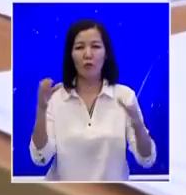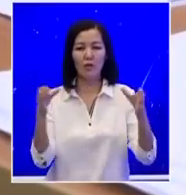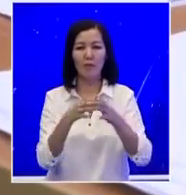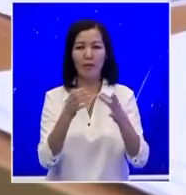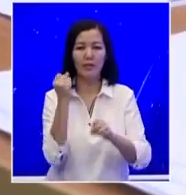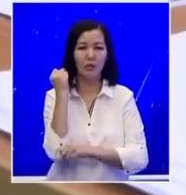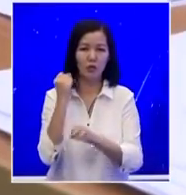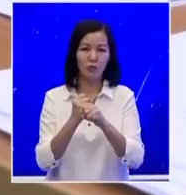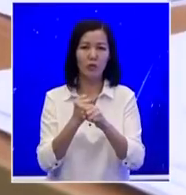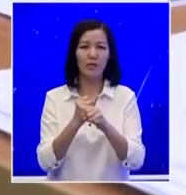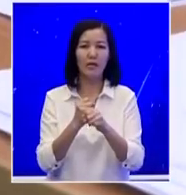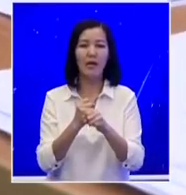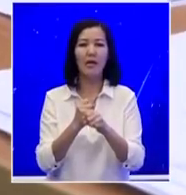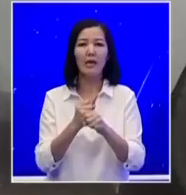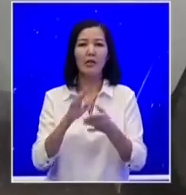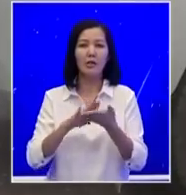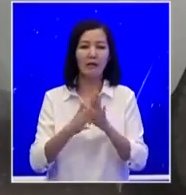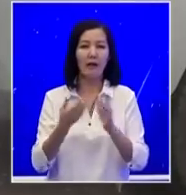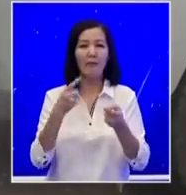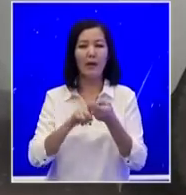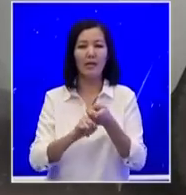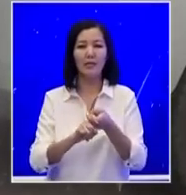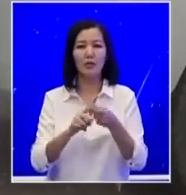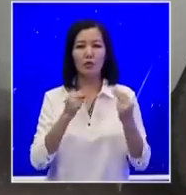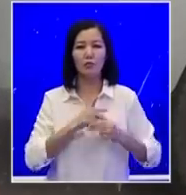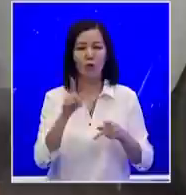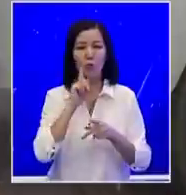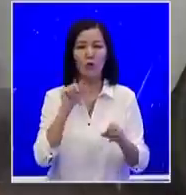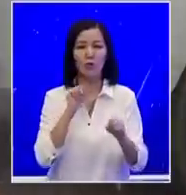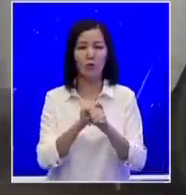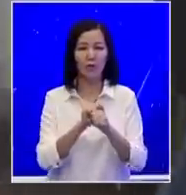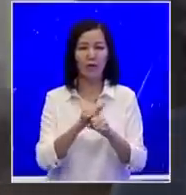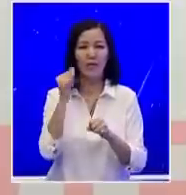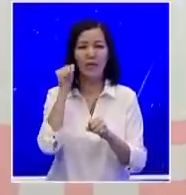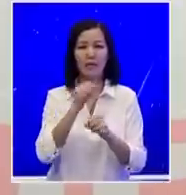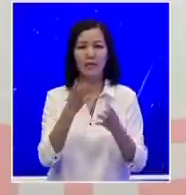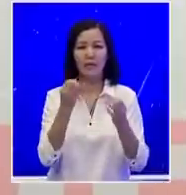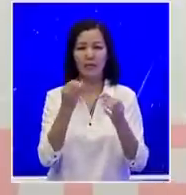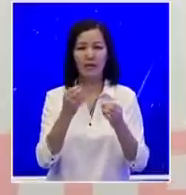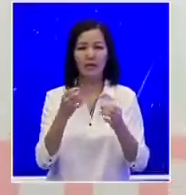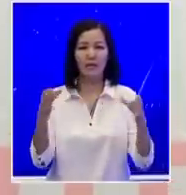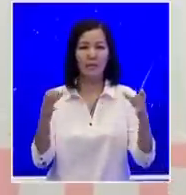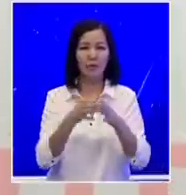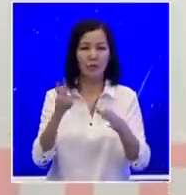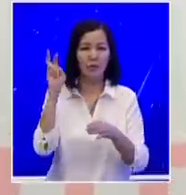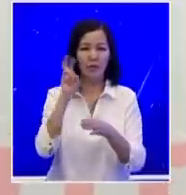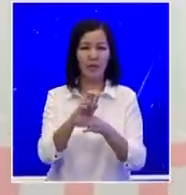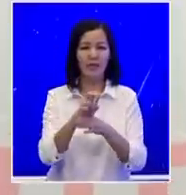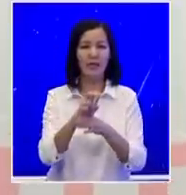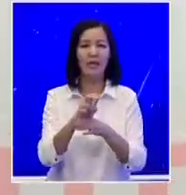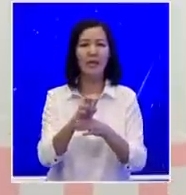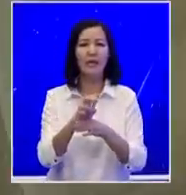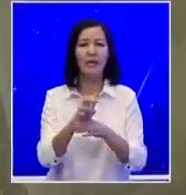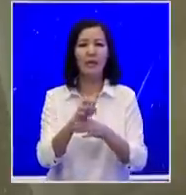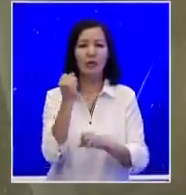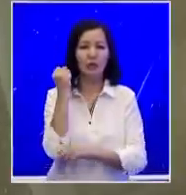Шевройл компаниясының жұмысшылары. Елдегі жағдайға байланыстары жұмыстары уақытша тоқтаған. Ал ертең тағы бір легі келмек. Айта